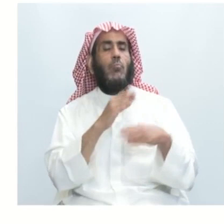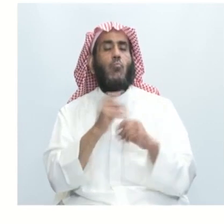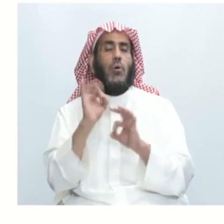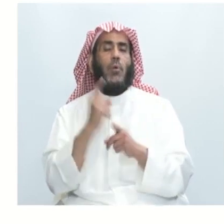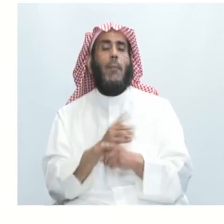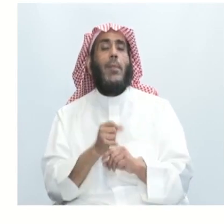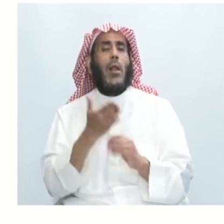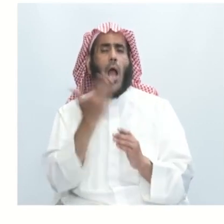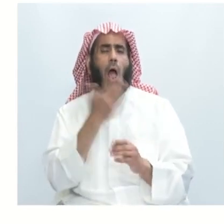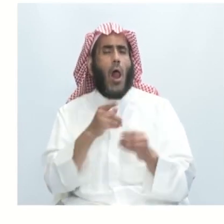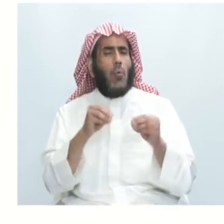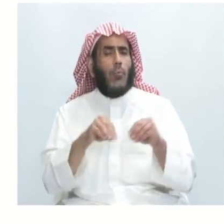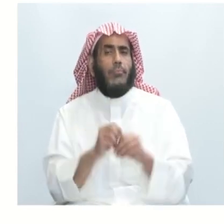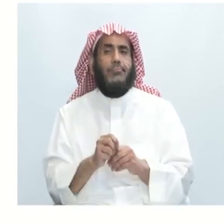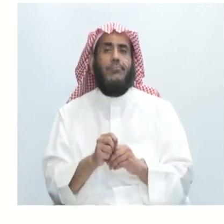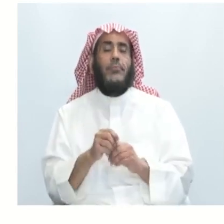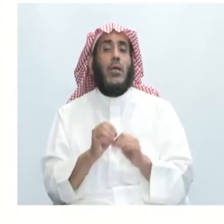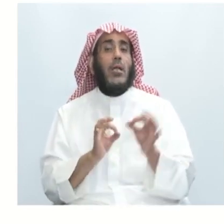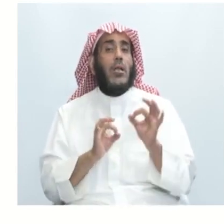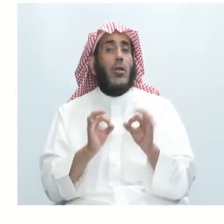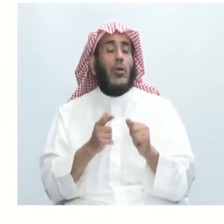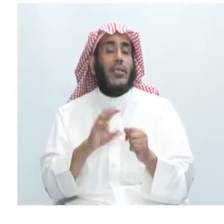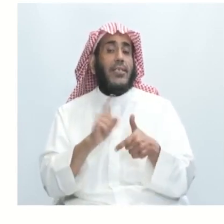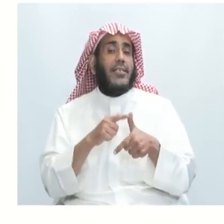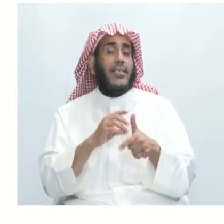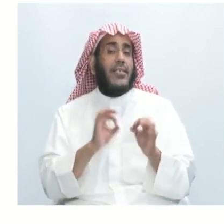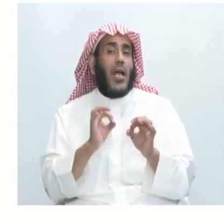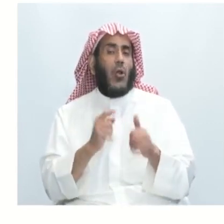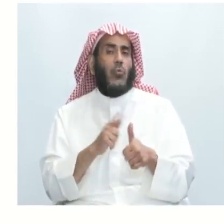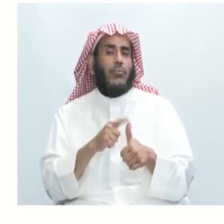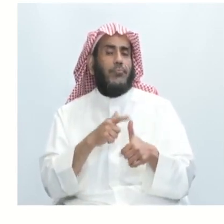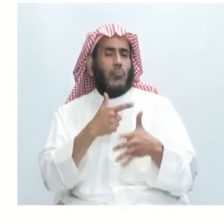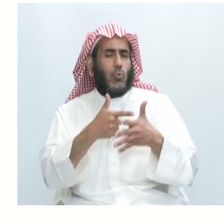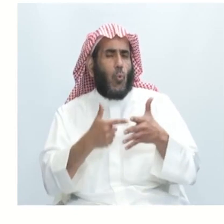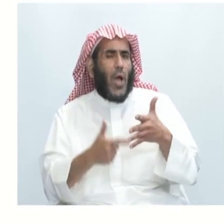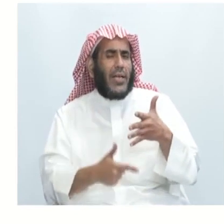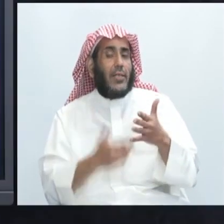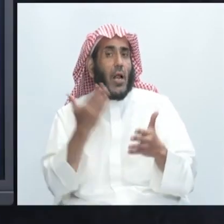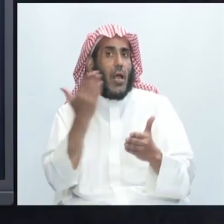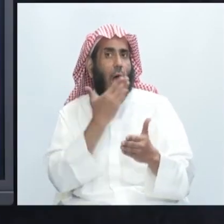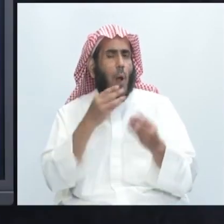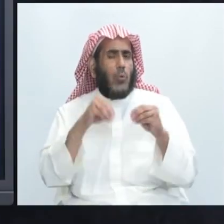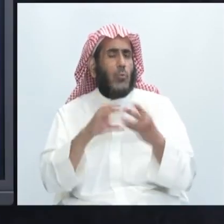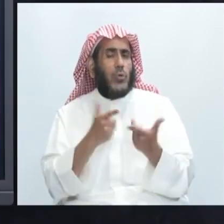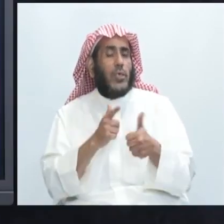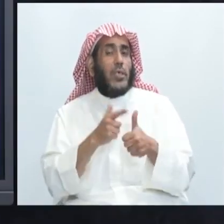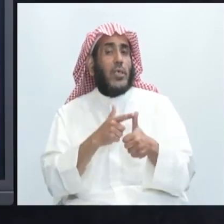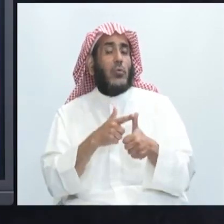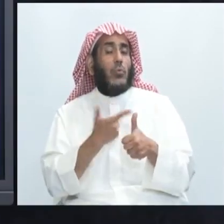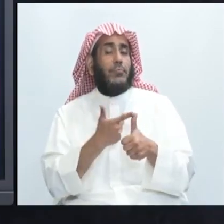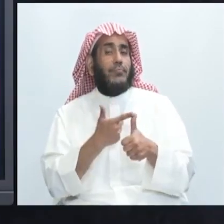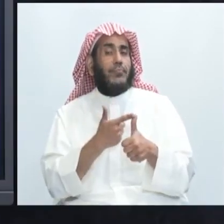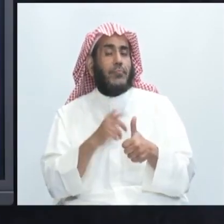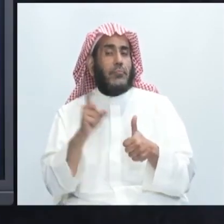القراءه متعمقه لاحظ الخطوه اسال الخطوه الثانيه كنا قد ذكرنا فيه لوحدها السابقه الخطوه الاولى